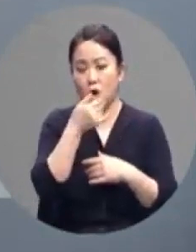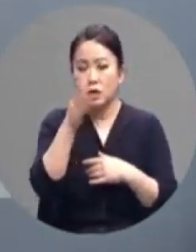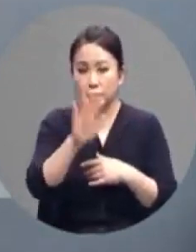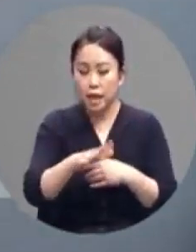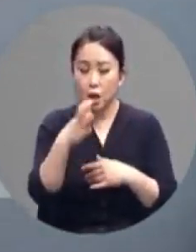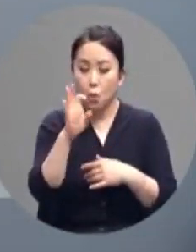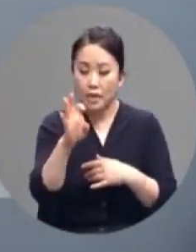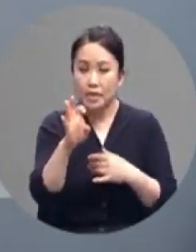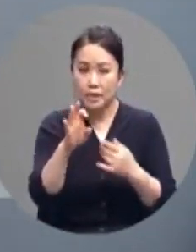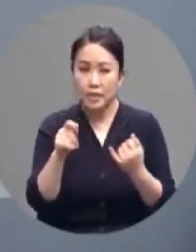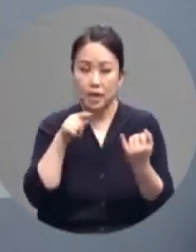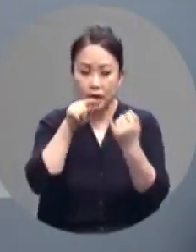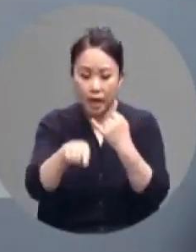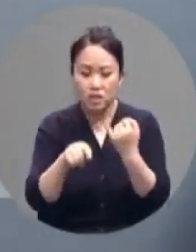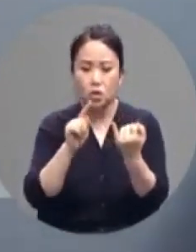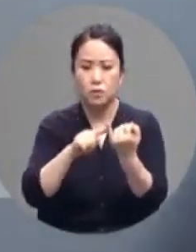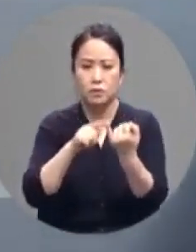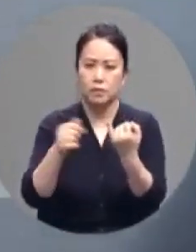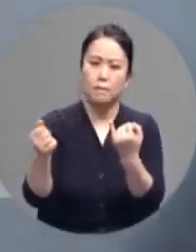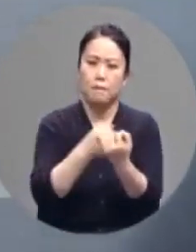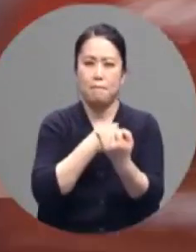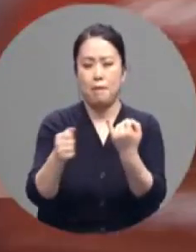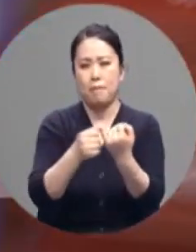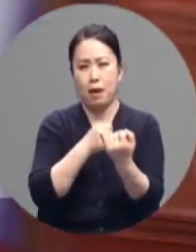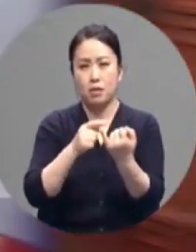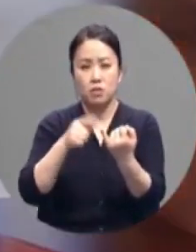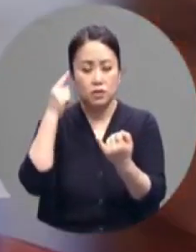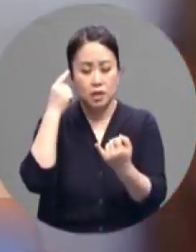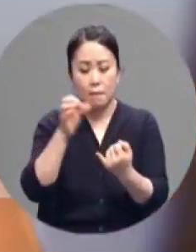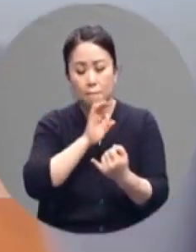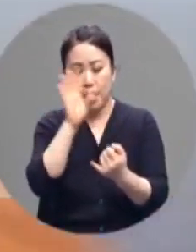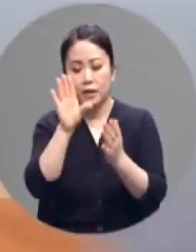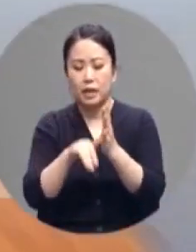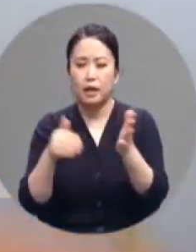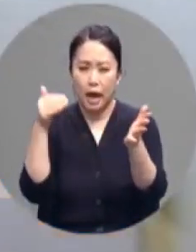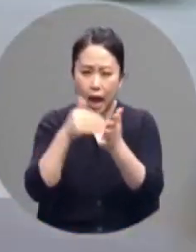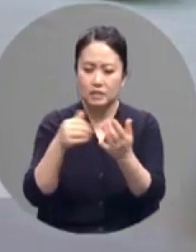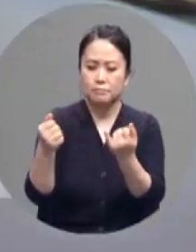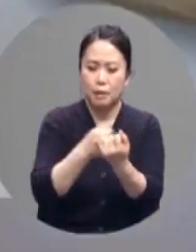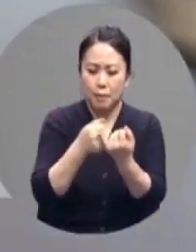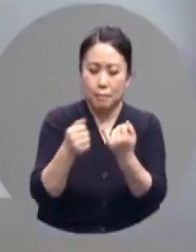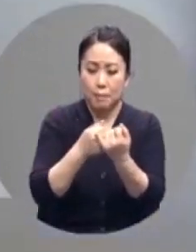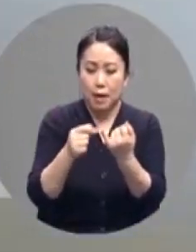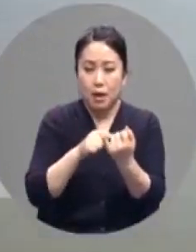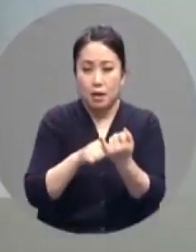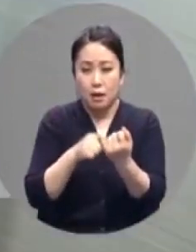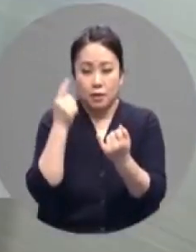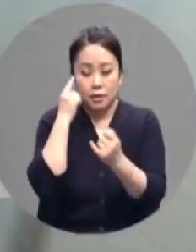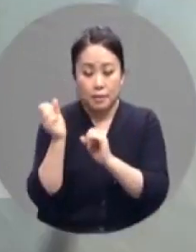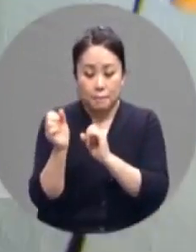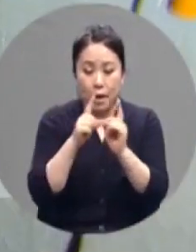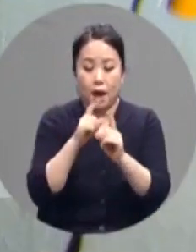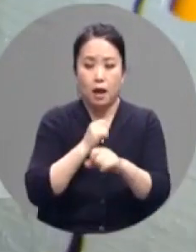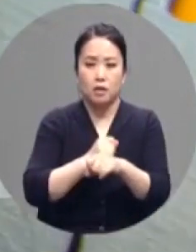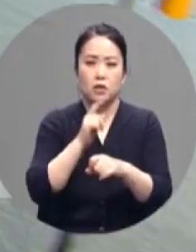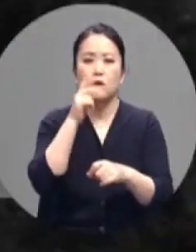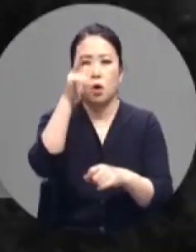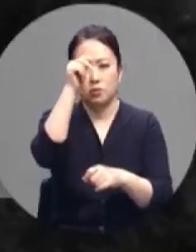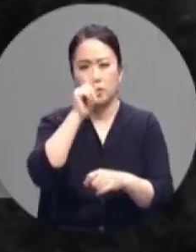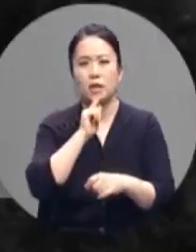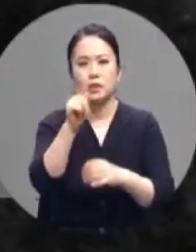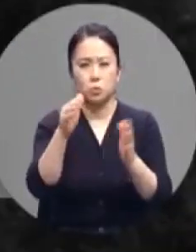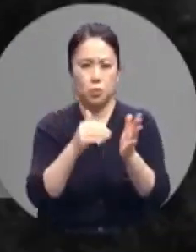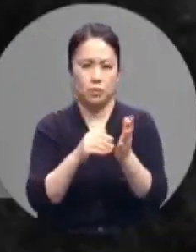주먹을 휘둘렀습니다. 폭행은 정신을 잃을 때까지 이어졌고 간신히 정신을 차린 여성은 전화로 경찰에